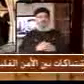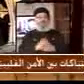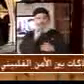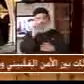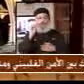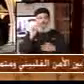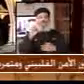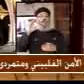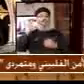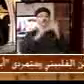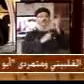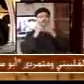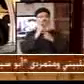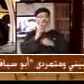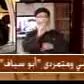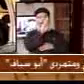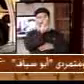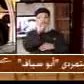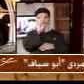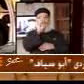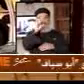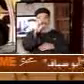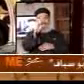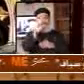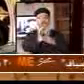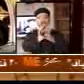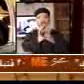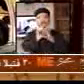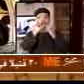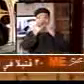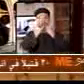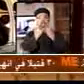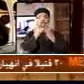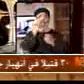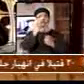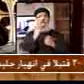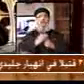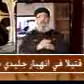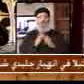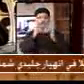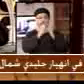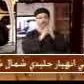لكن السيد المسيح لما بيسأل هذا السؤال قدامنا مبادئ مهمة.